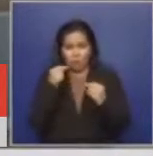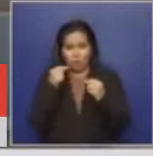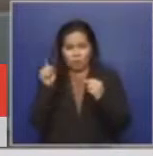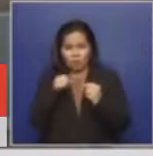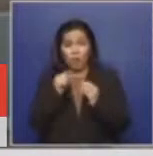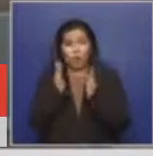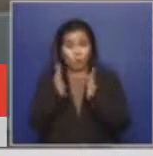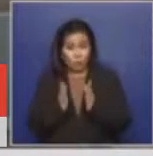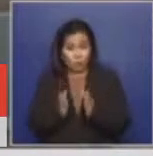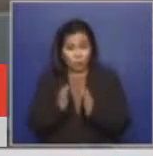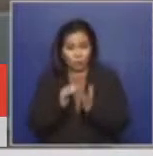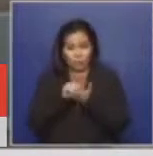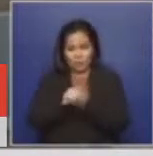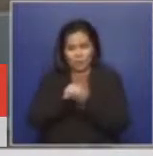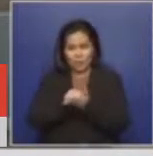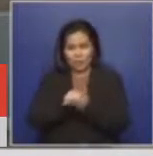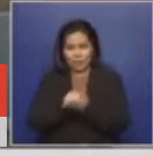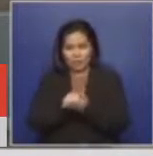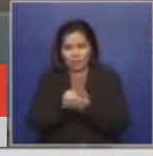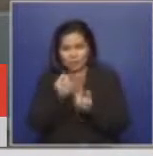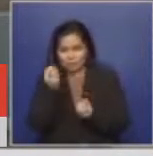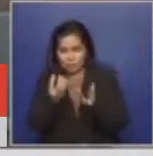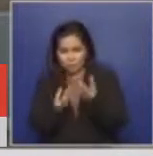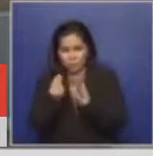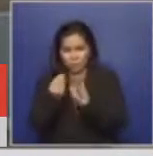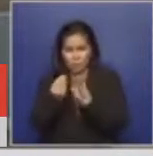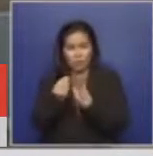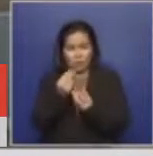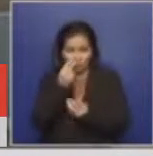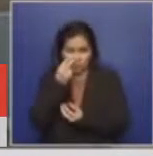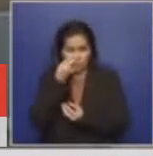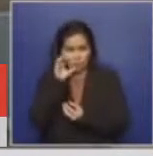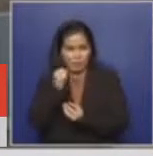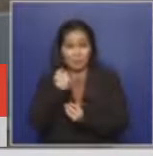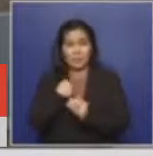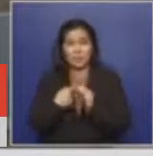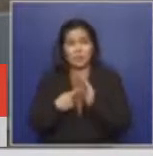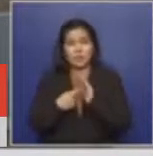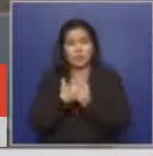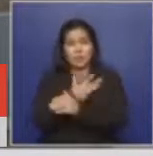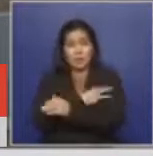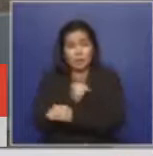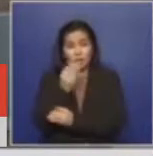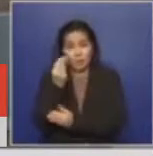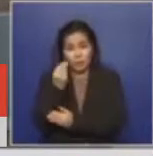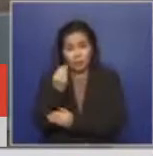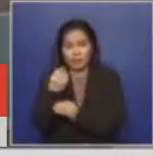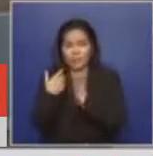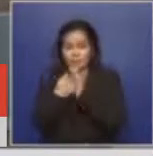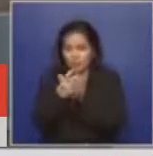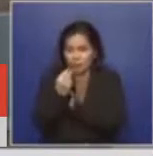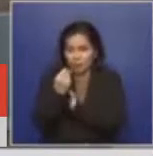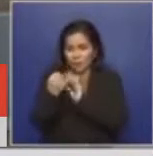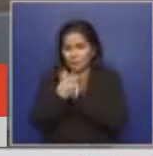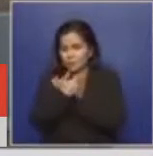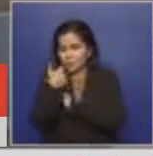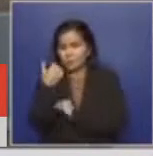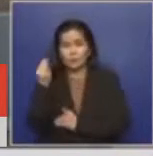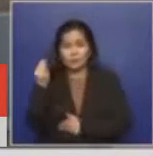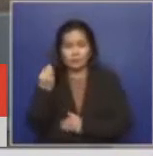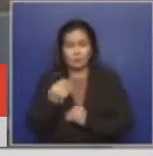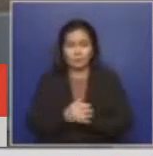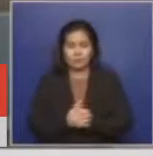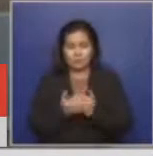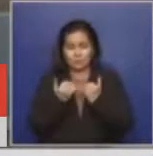าแพทย์ต่อประชากรนี่เท่าไหร่มหาสารคามเท่าไหร่อีสานเท่าไหร่ต่างจังหวัดเท่าไหร่ตอนนี้ต่